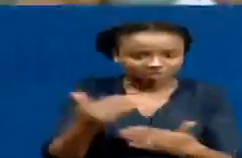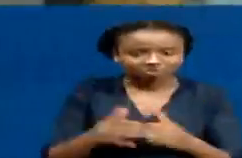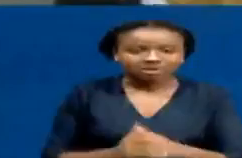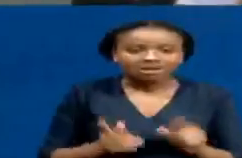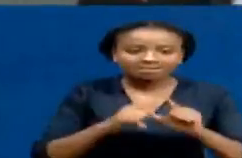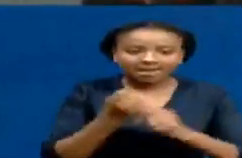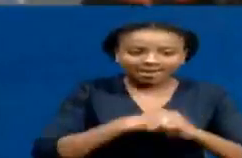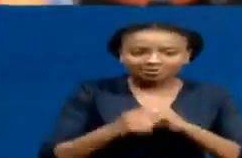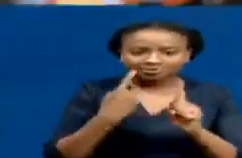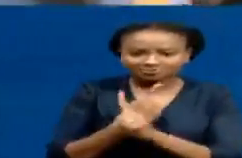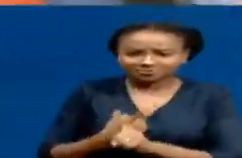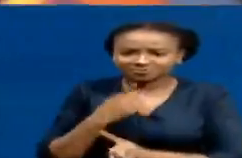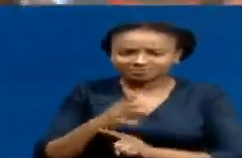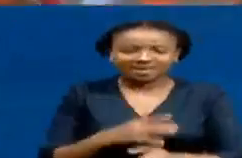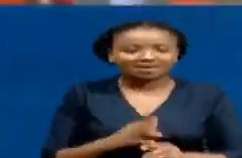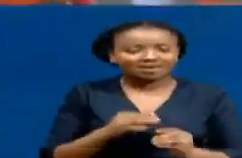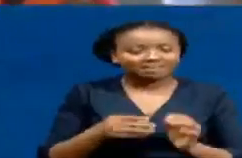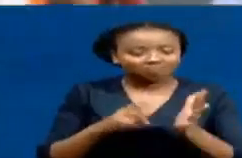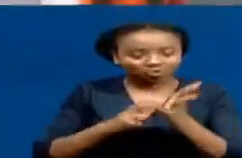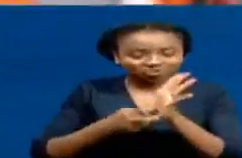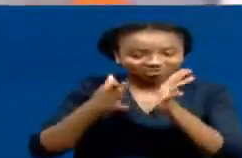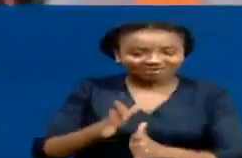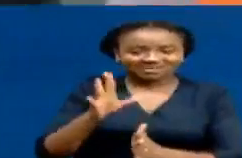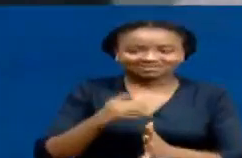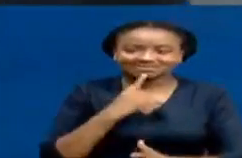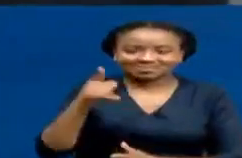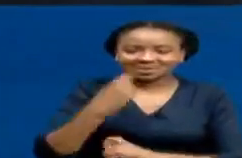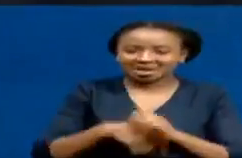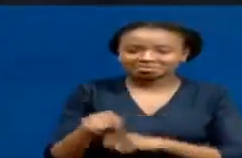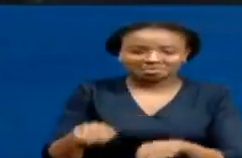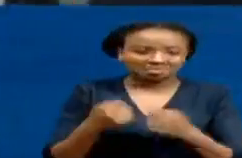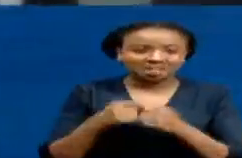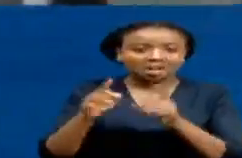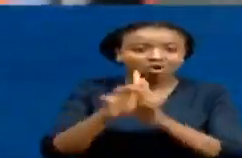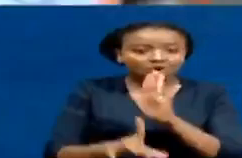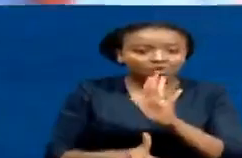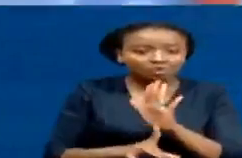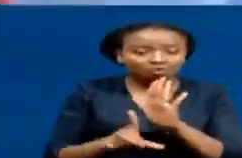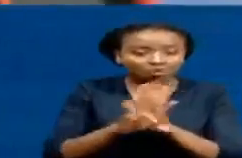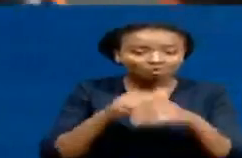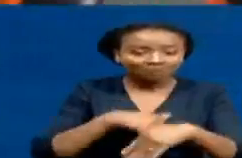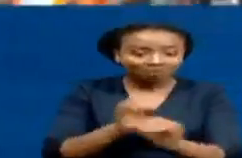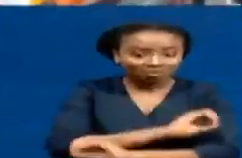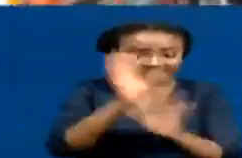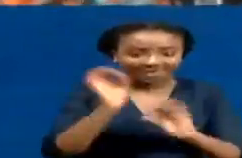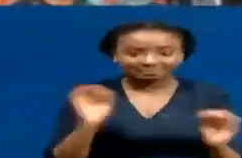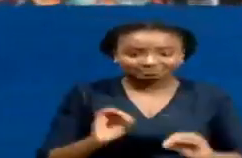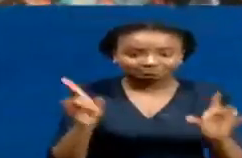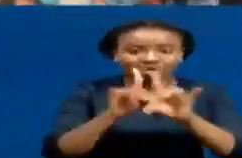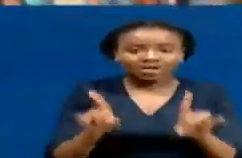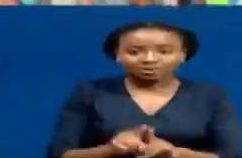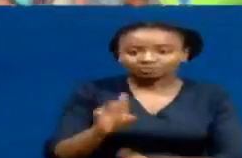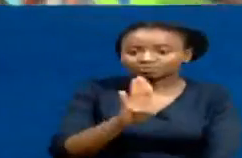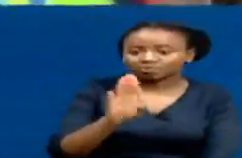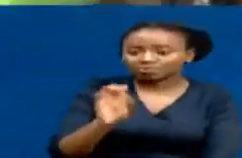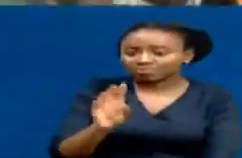zabuni ukionekana kumpa katope mwanakandarasi kwa kile kamati hii inachodai kuwa kanuni hazikufuatwa, pamoja na afisa mkuu mtendaji wa kampuni ya